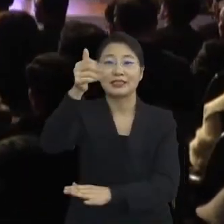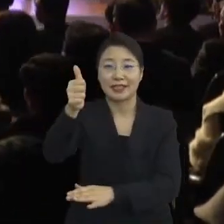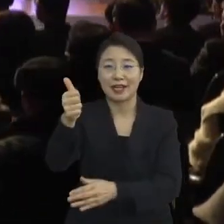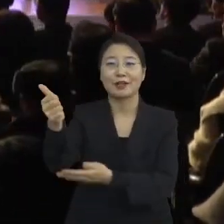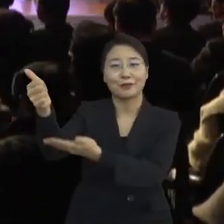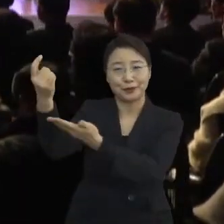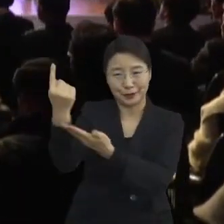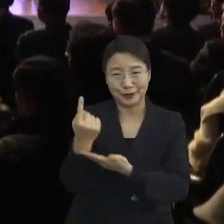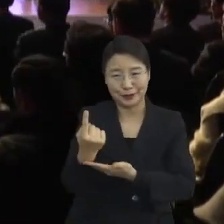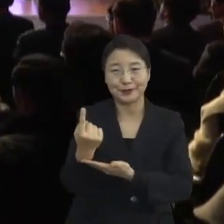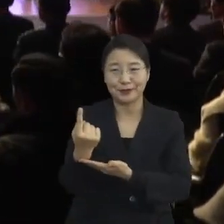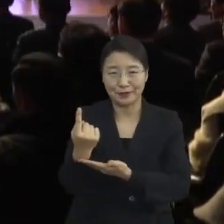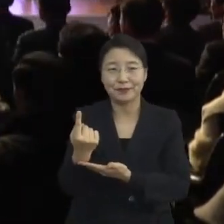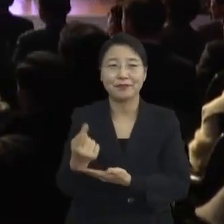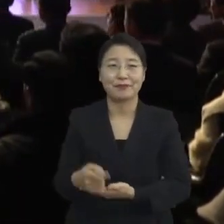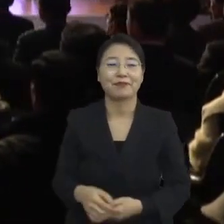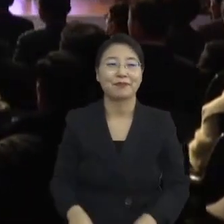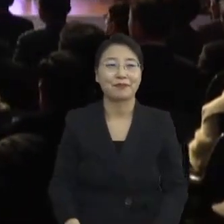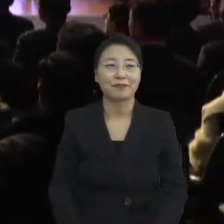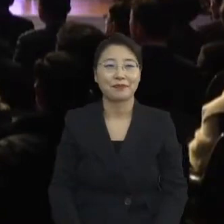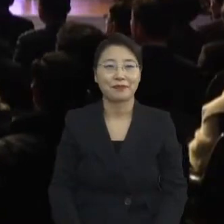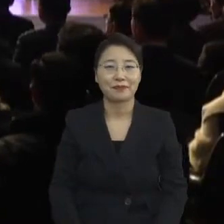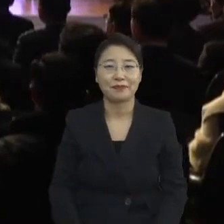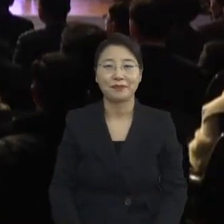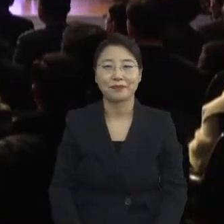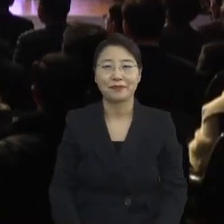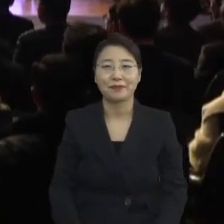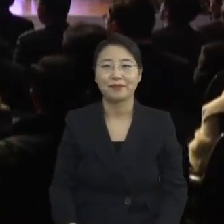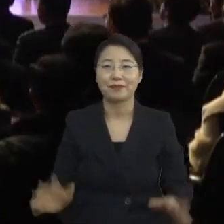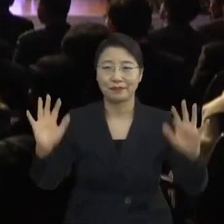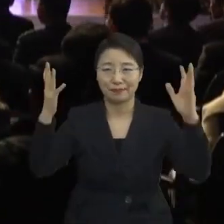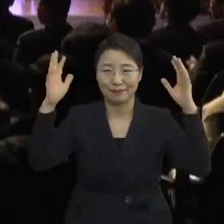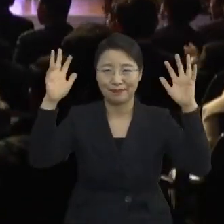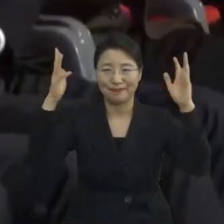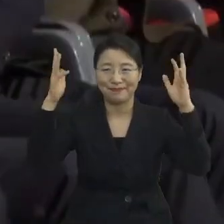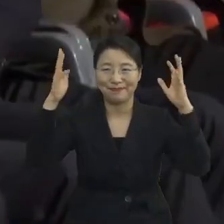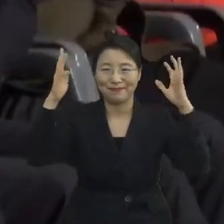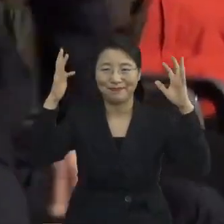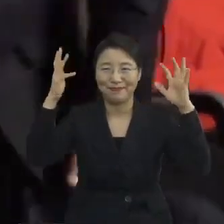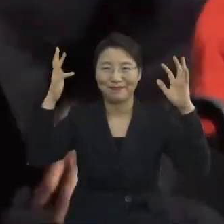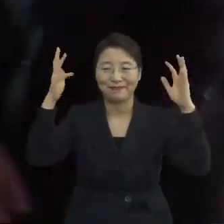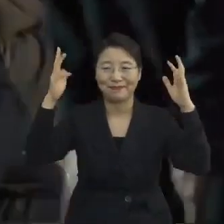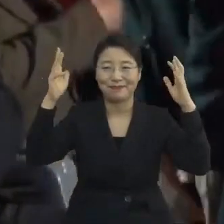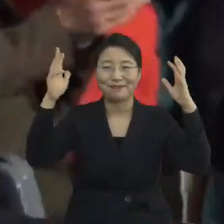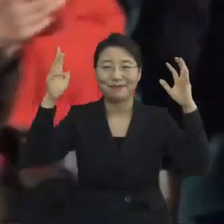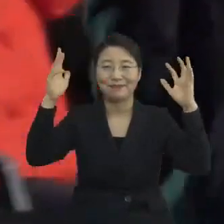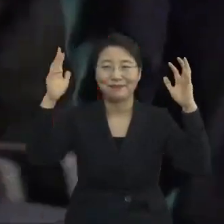위해 특별히 이 자리에 와주셨습니다. 큰 박수 부탁드리겠습니다.